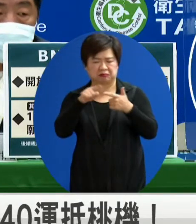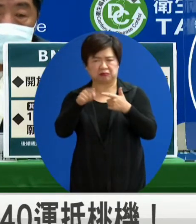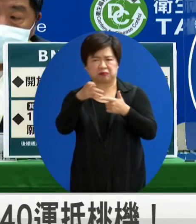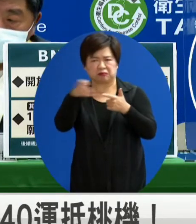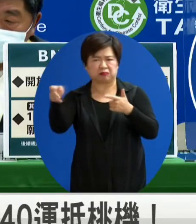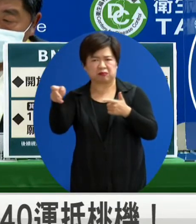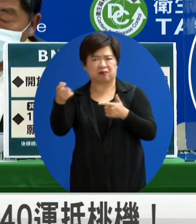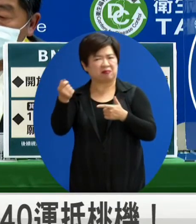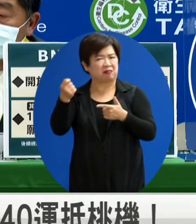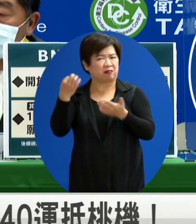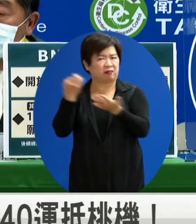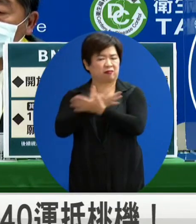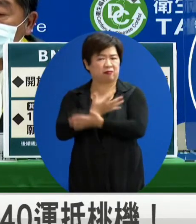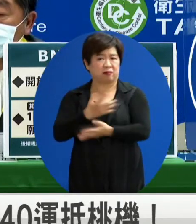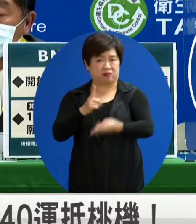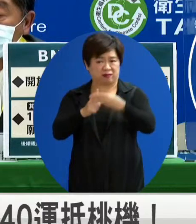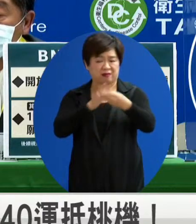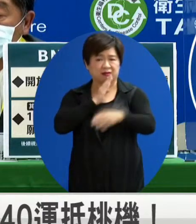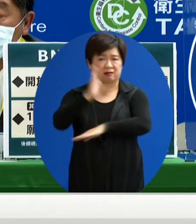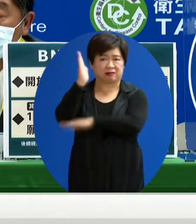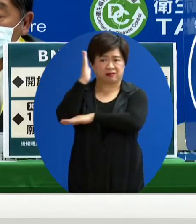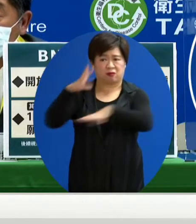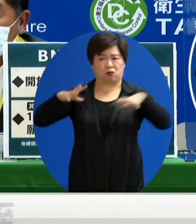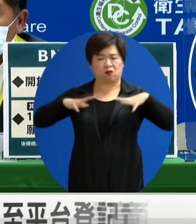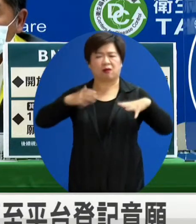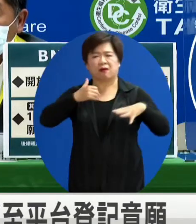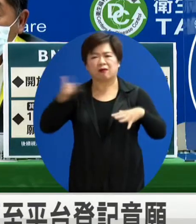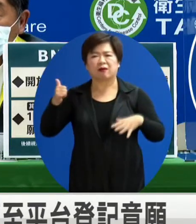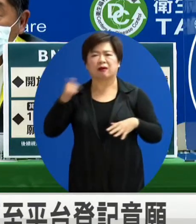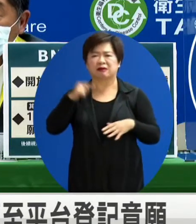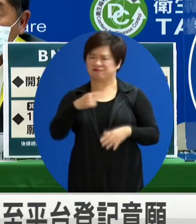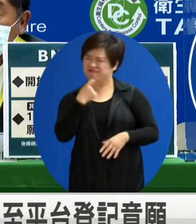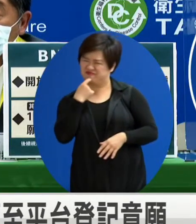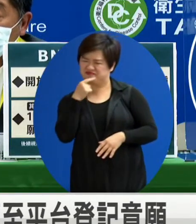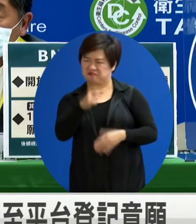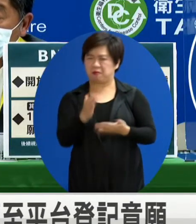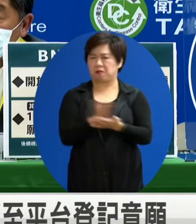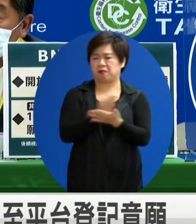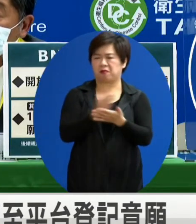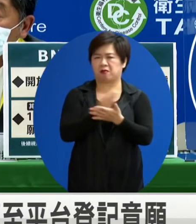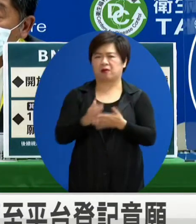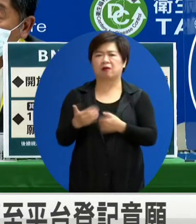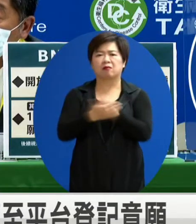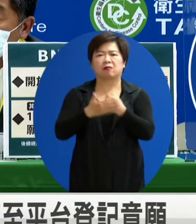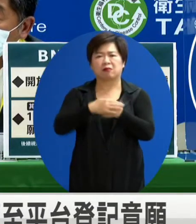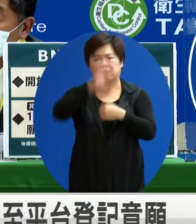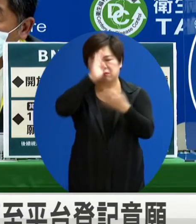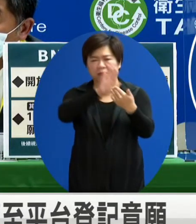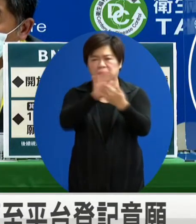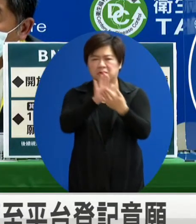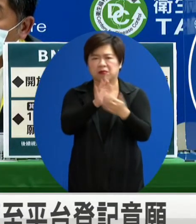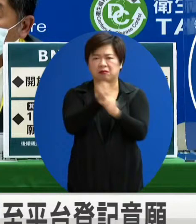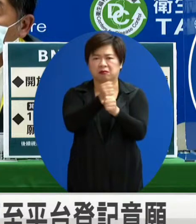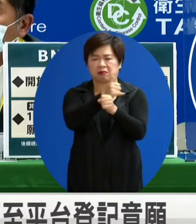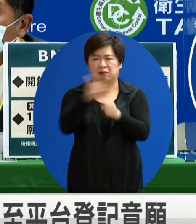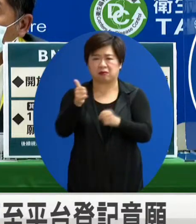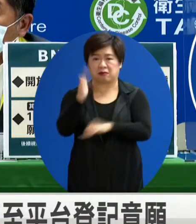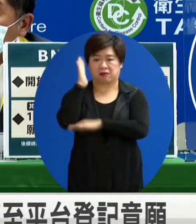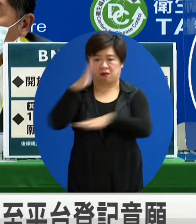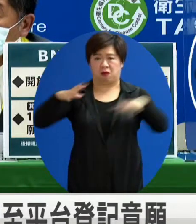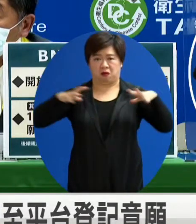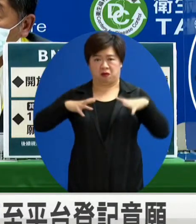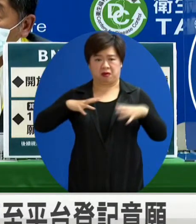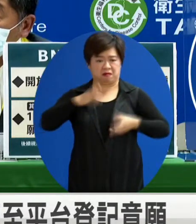在政府官员这一部分了，所以看到就维持防疫体系运作中央政府的官员里